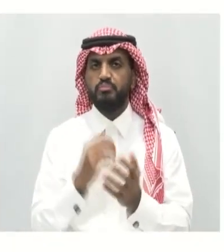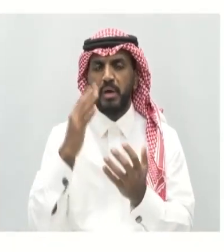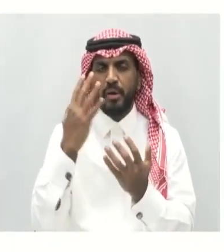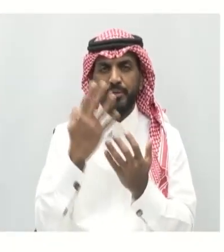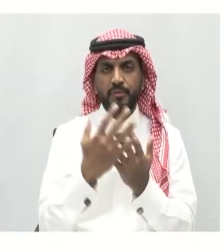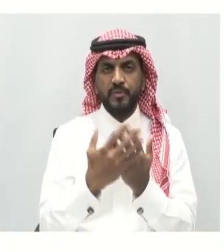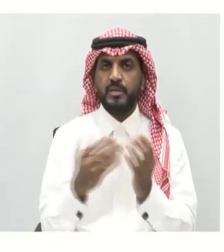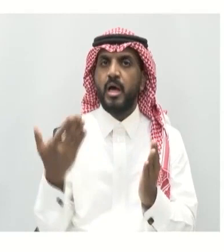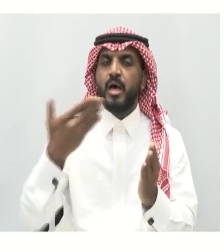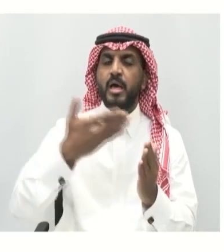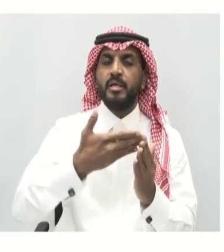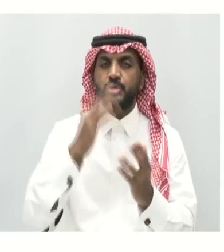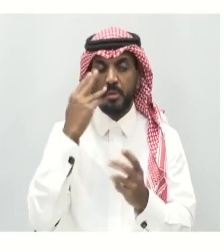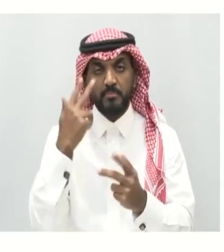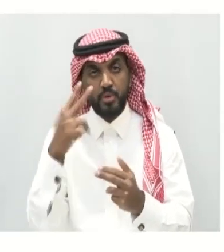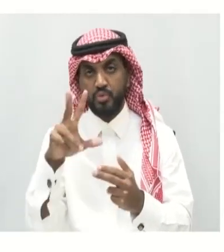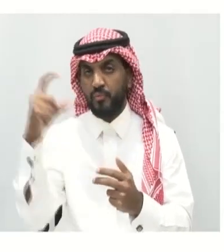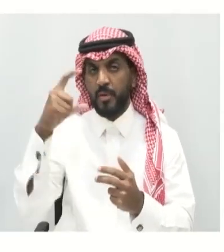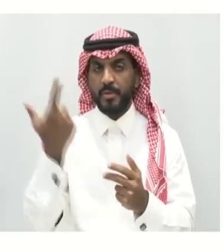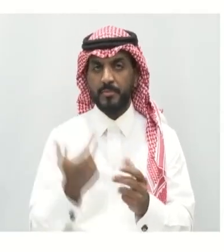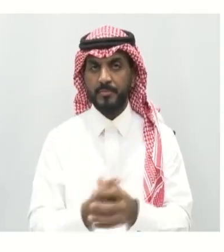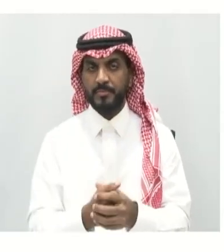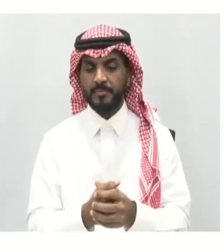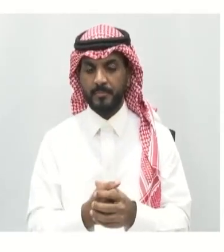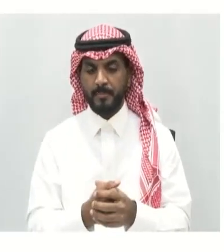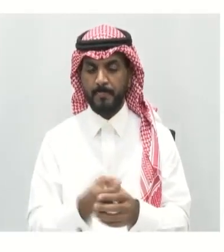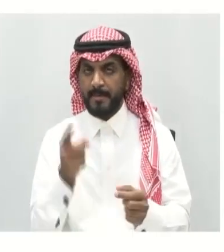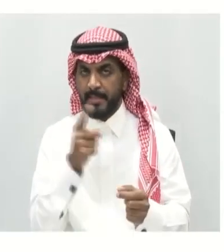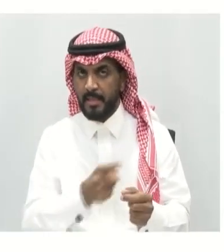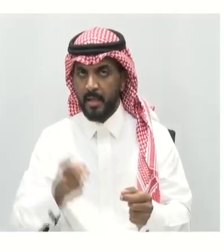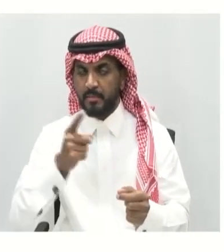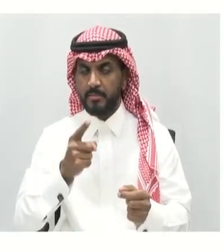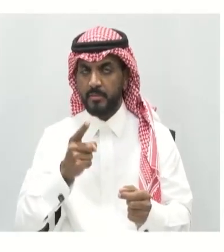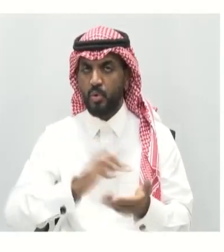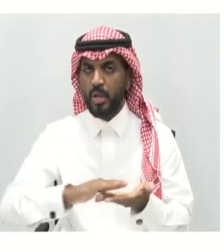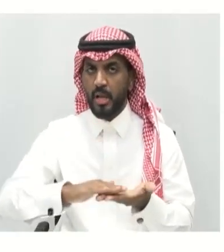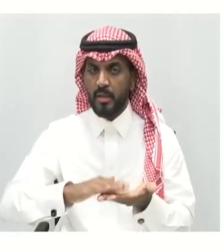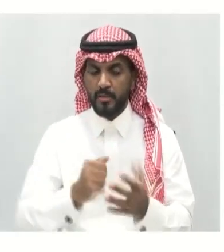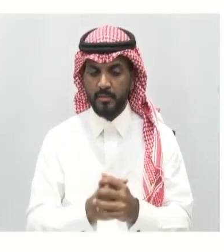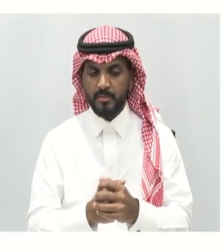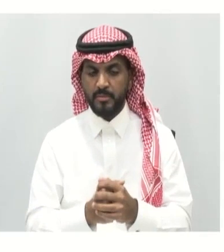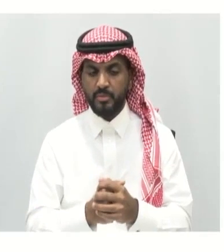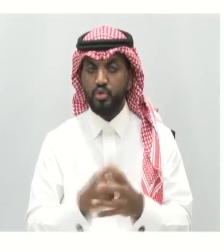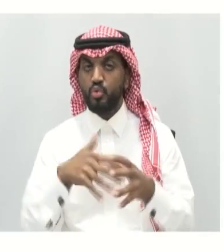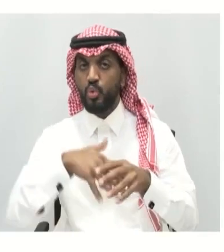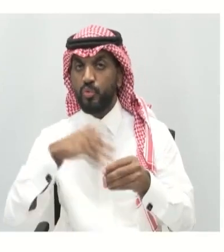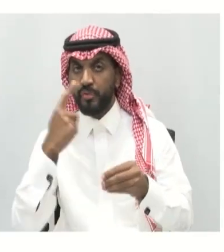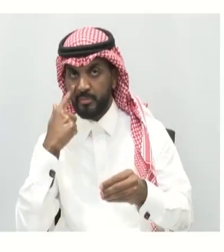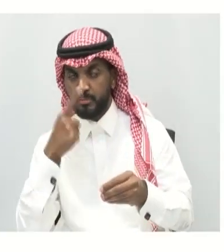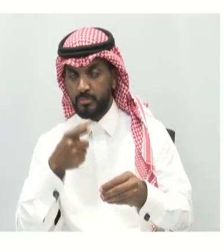نهايه الشهر اذا دار حول الارض يظهر